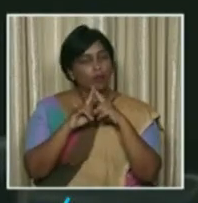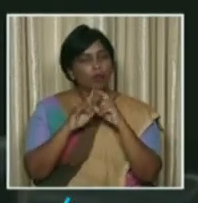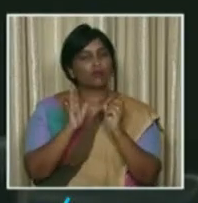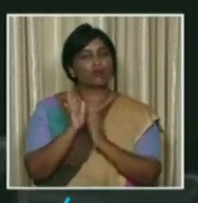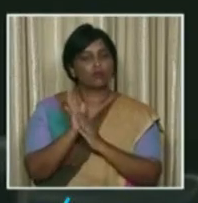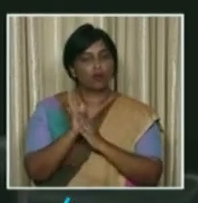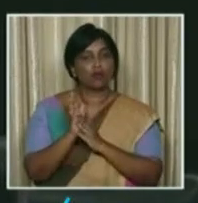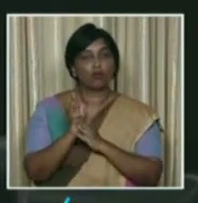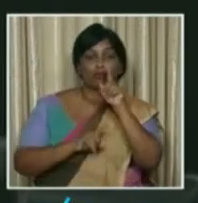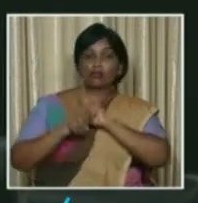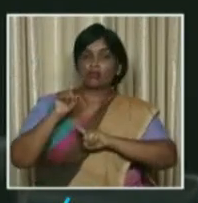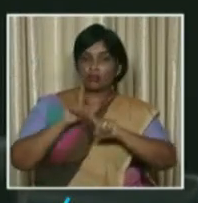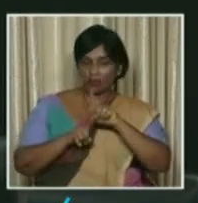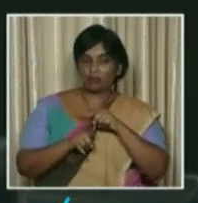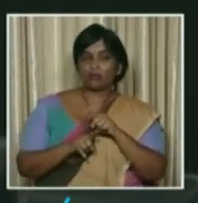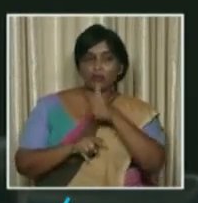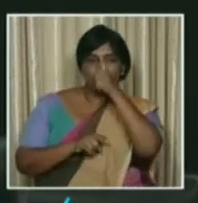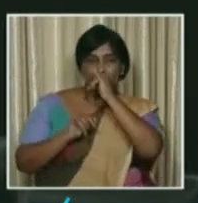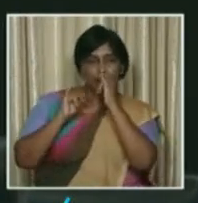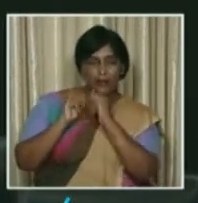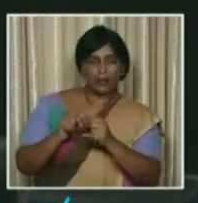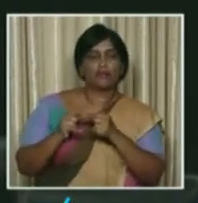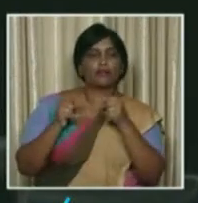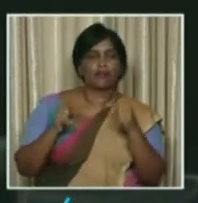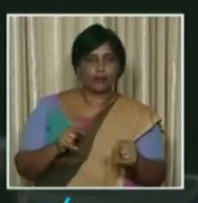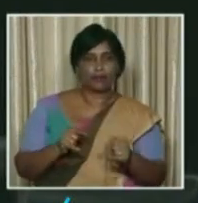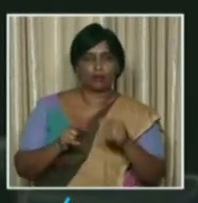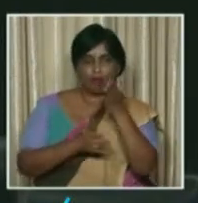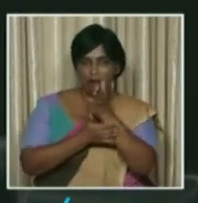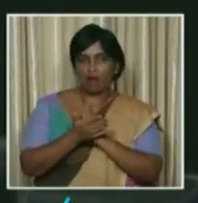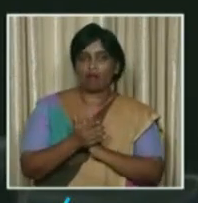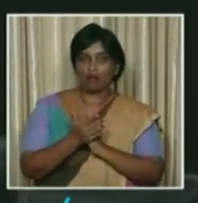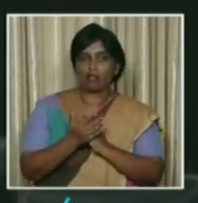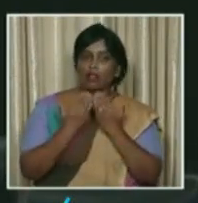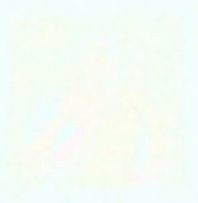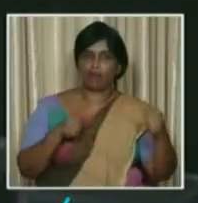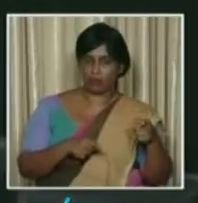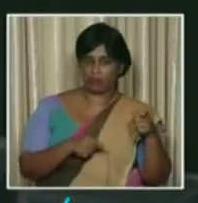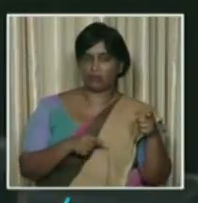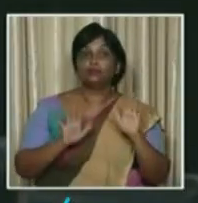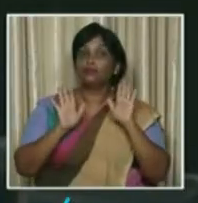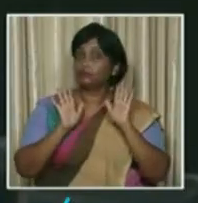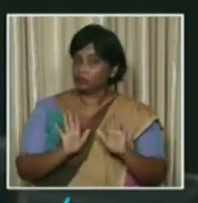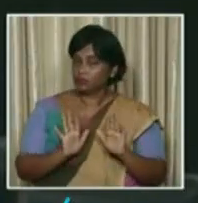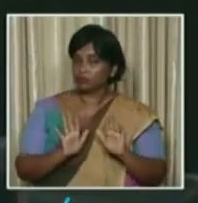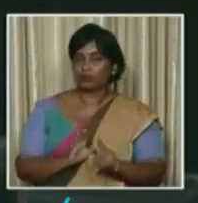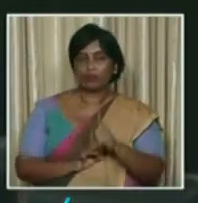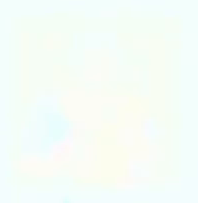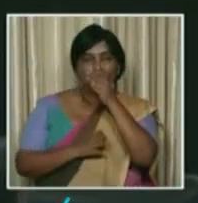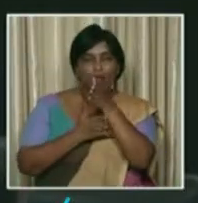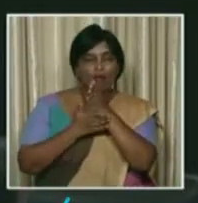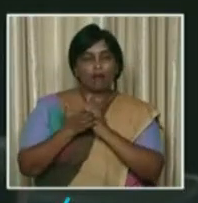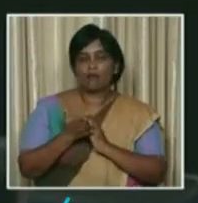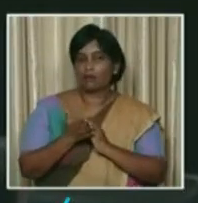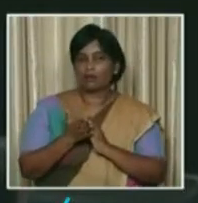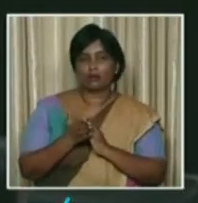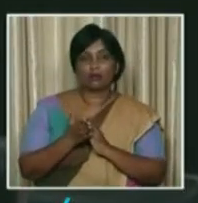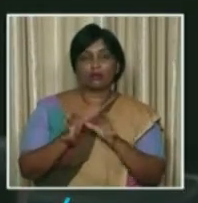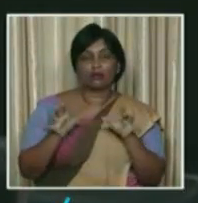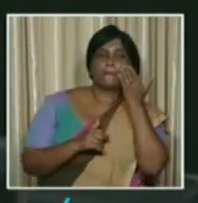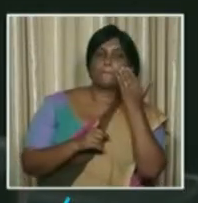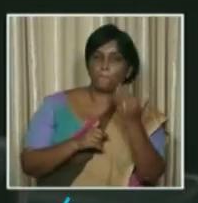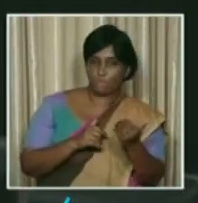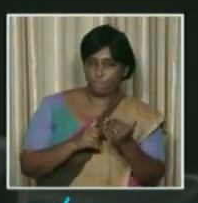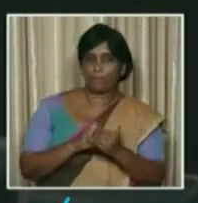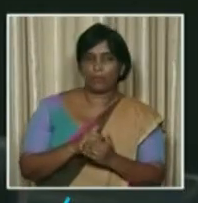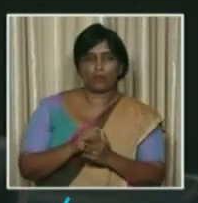මේවා ගැන හොඳට කතා කරා දූෂණයට විරුද්ධව මම එයාට ස්තුතිය පුද කරනවා ආණ්ඩුවෙත් විපක්ෂය හැබැයි එක කොටසක්ගේ රංගනය හොඳට